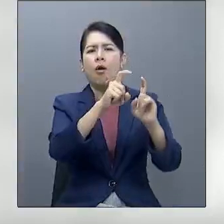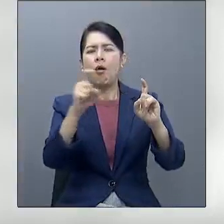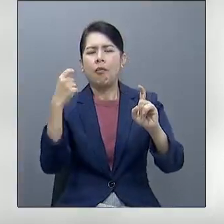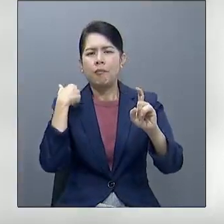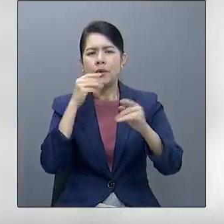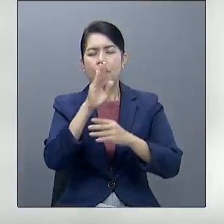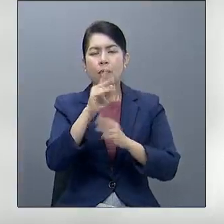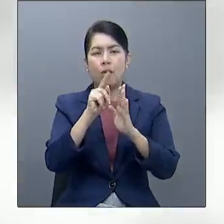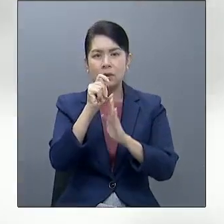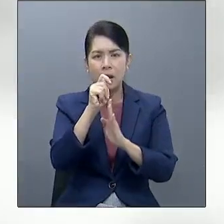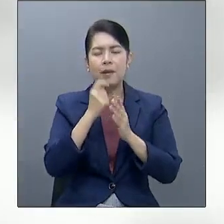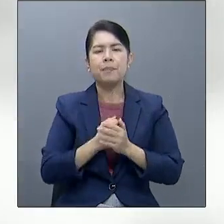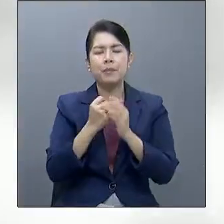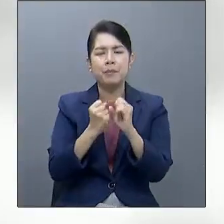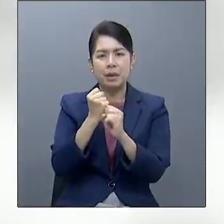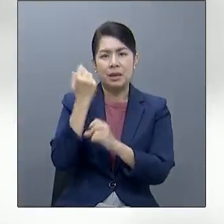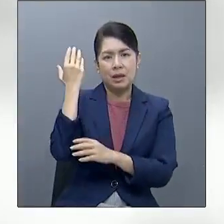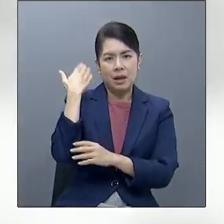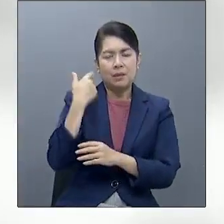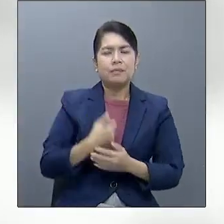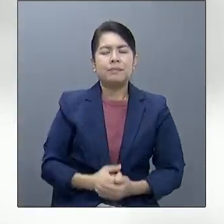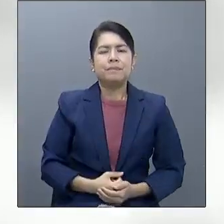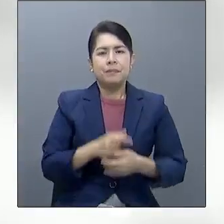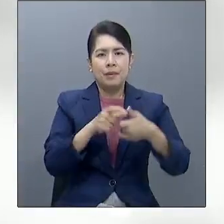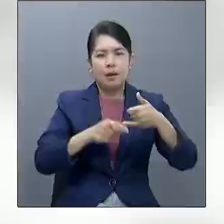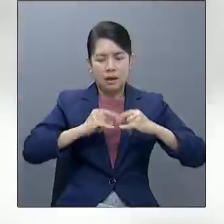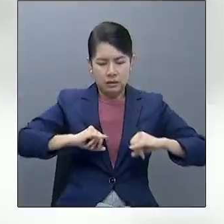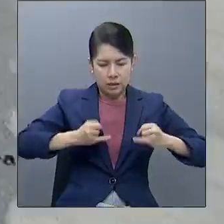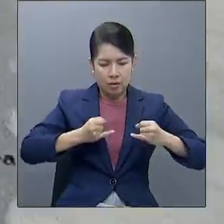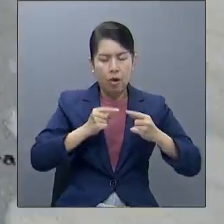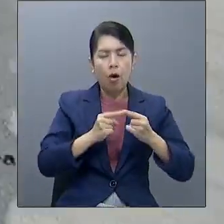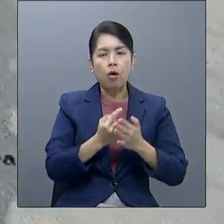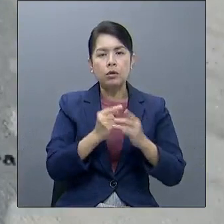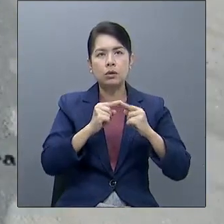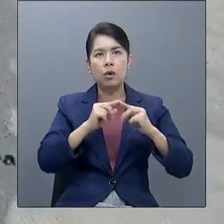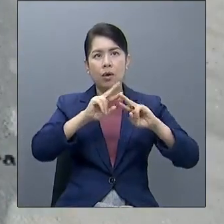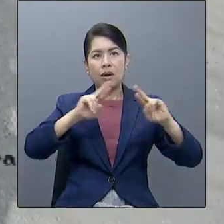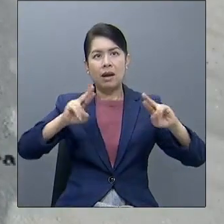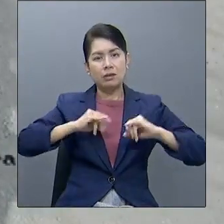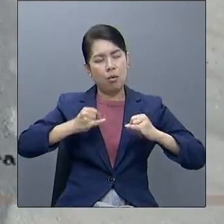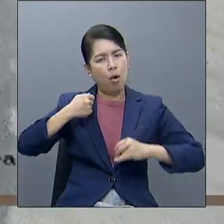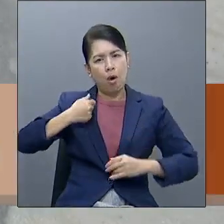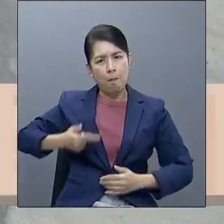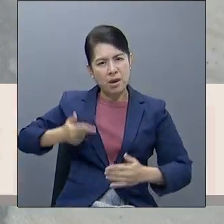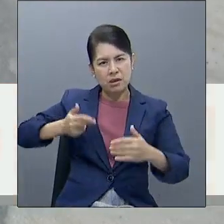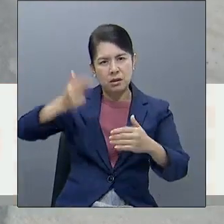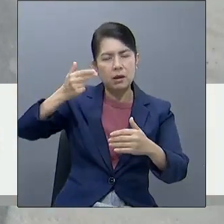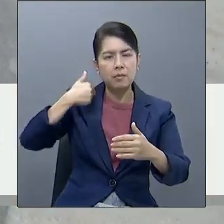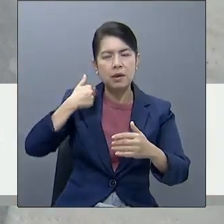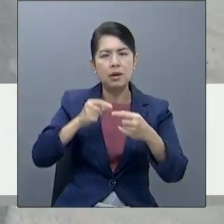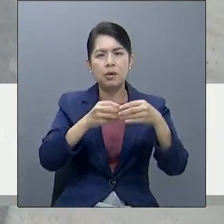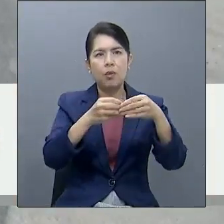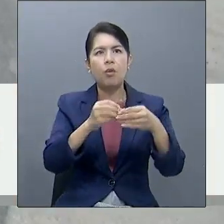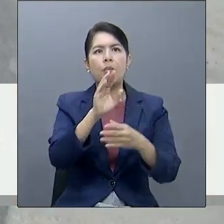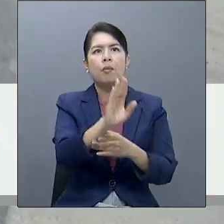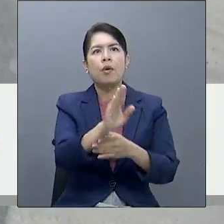มปีก่อนครับและนายพิสิทธิ์รทิพย์พันธ์เจ้าของร้านก็ใช้ปืนลูกซองเนี่ยยิงตอบโต้ทำให้ผู้ก่อเหตุต้องหลบหนีออกจ